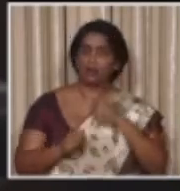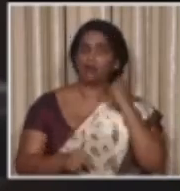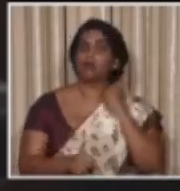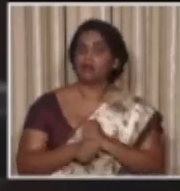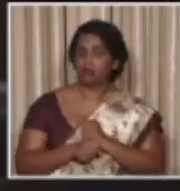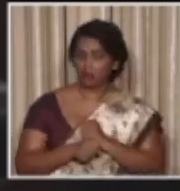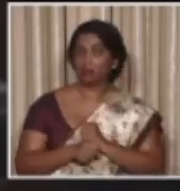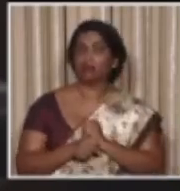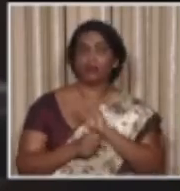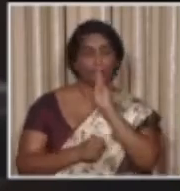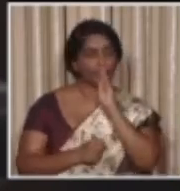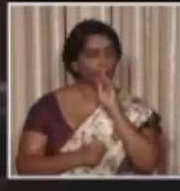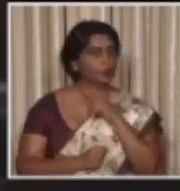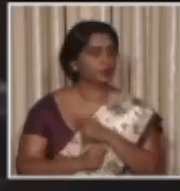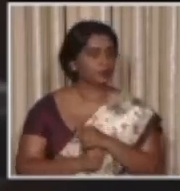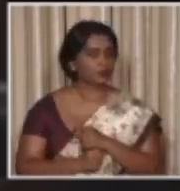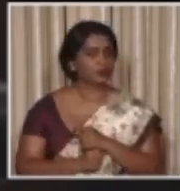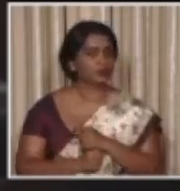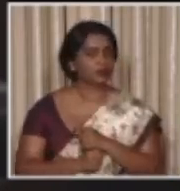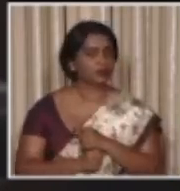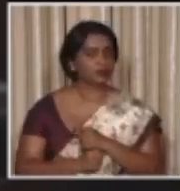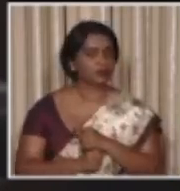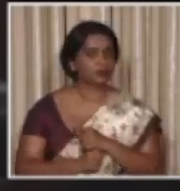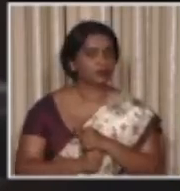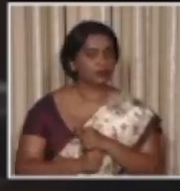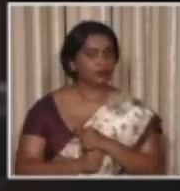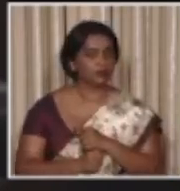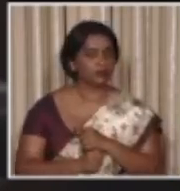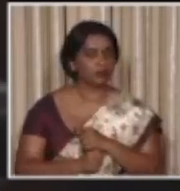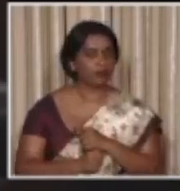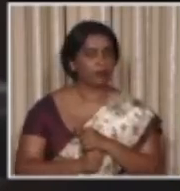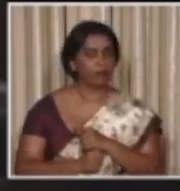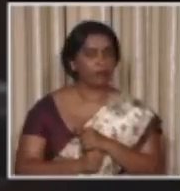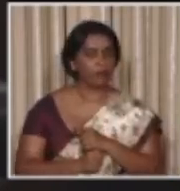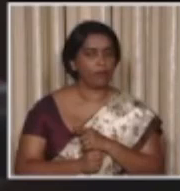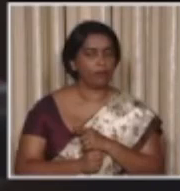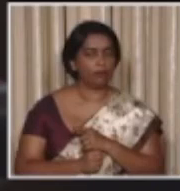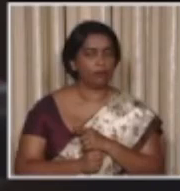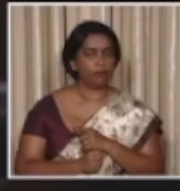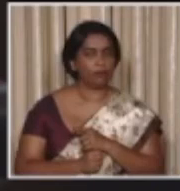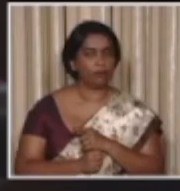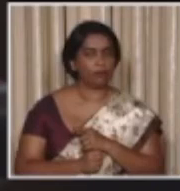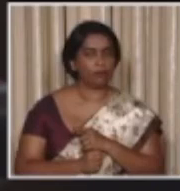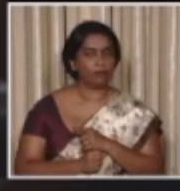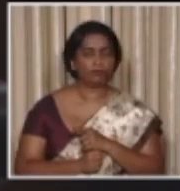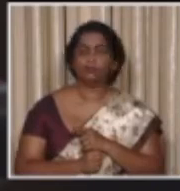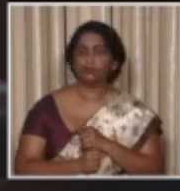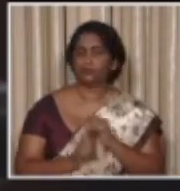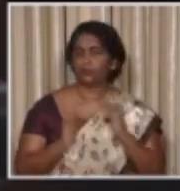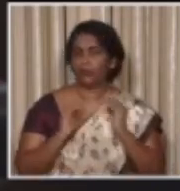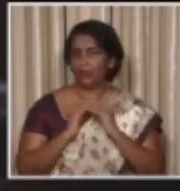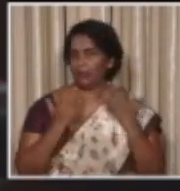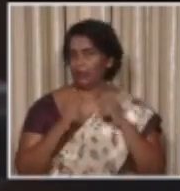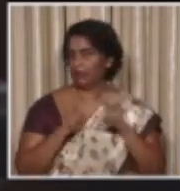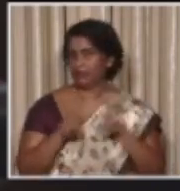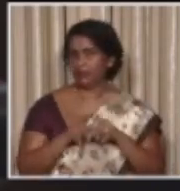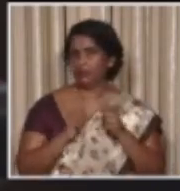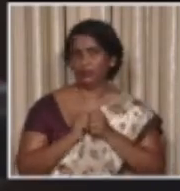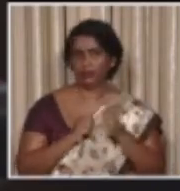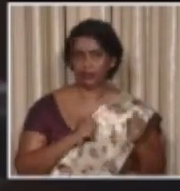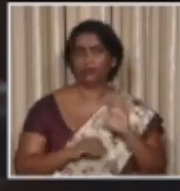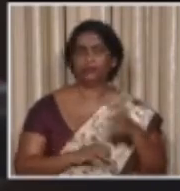இந்த அரசாங்கத்தினுடைய சூழ்ச்சி இருக்கின்றது. அடுத்த தேர்தலுக்காக இந்த அரசாங்கமானது மக்கள்